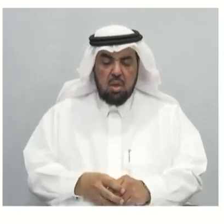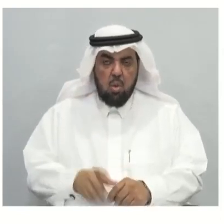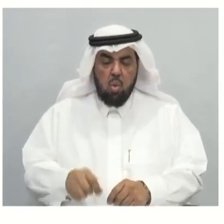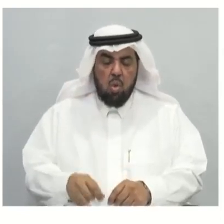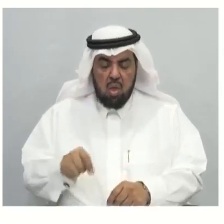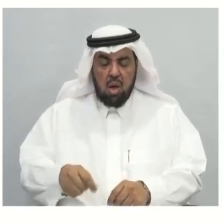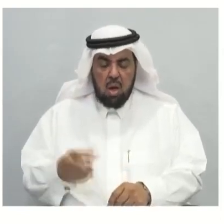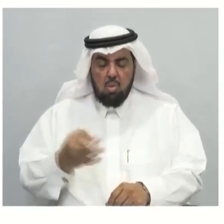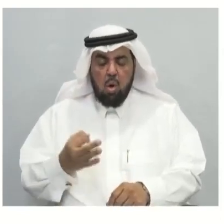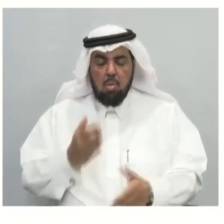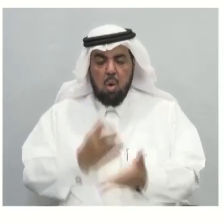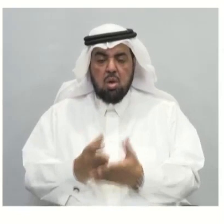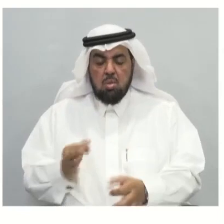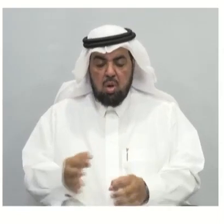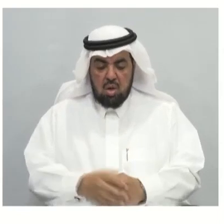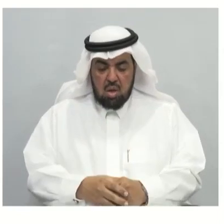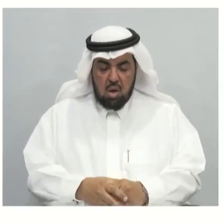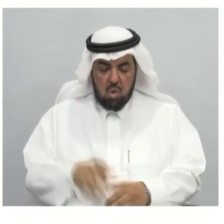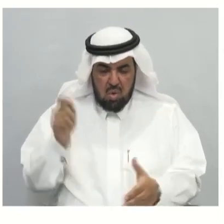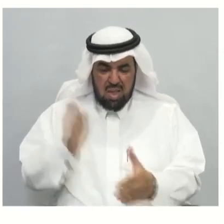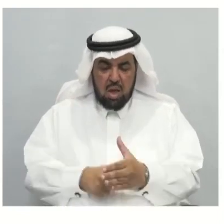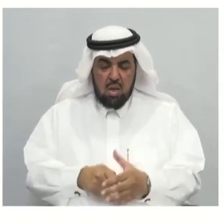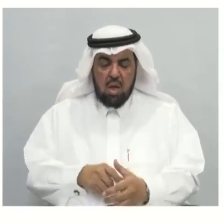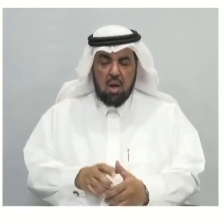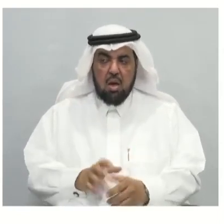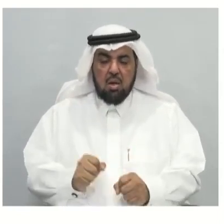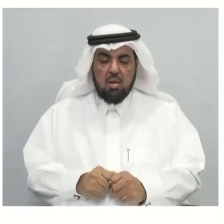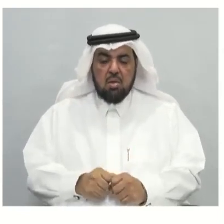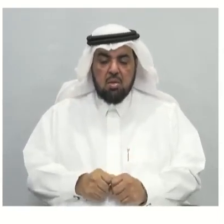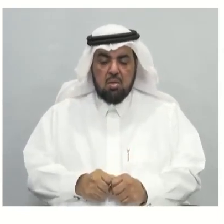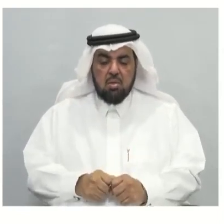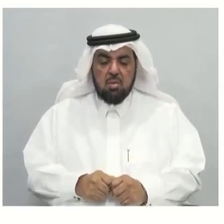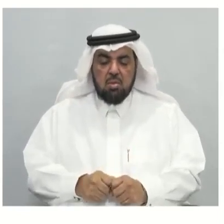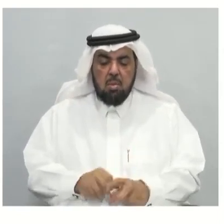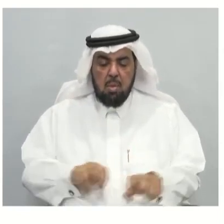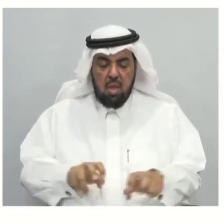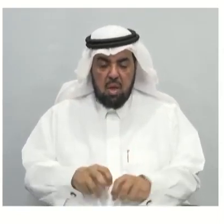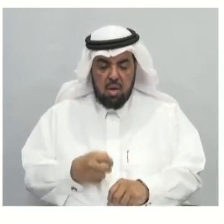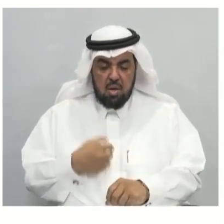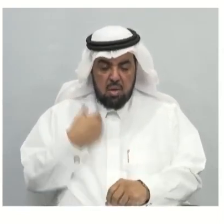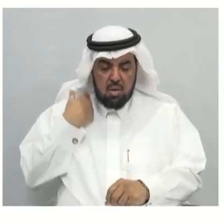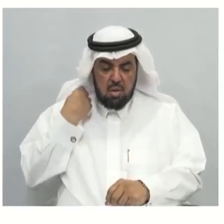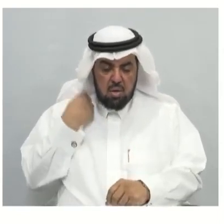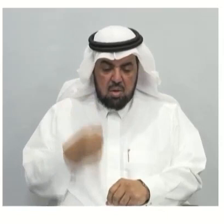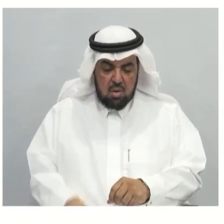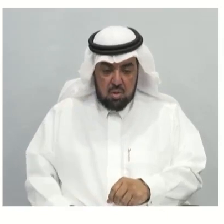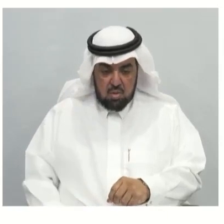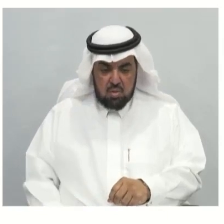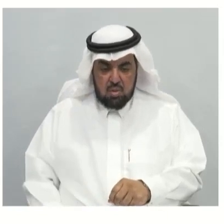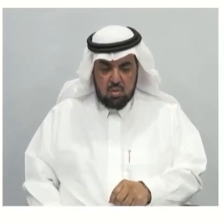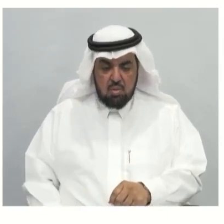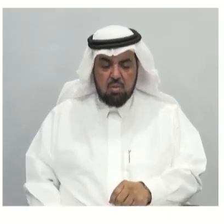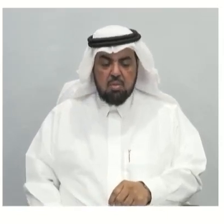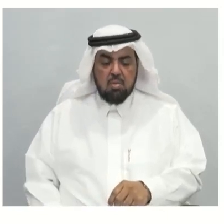حالي لمهمه او قسم معين او اتخاذ قرار بحثيه البحثيه دائما